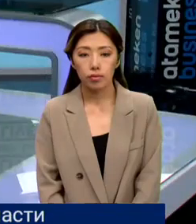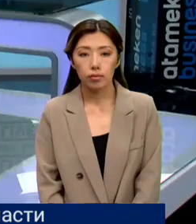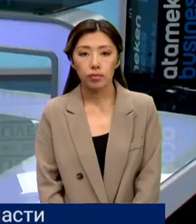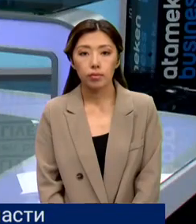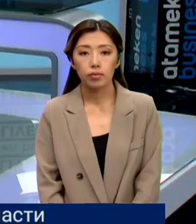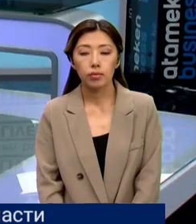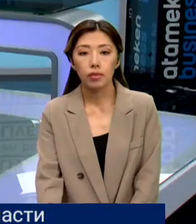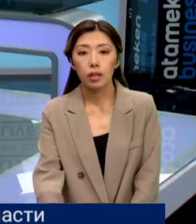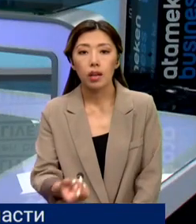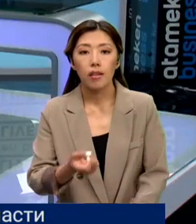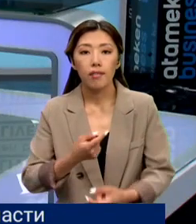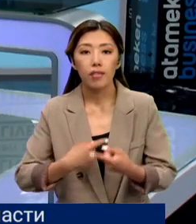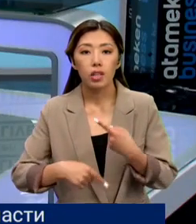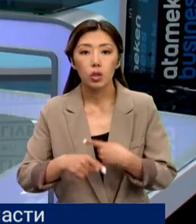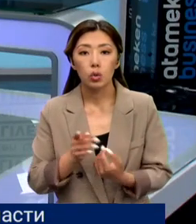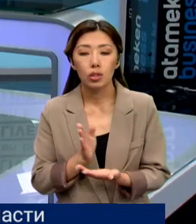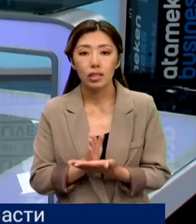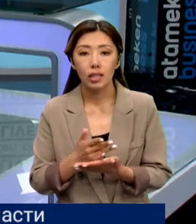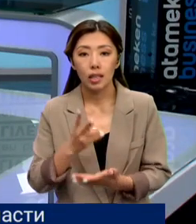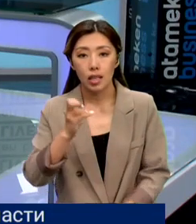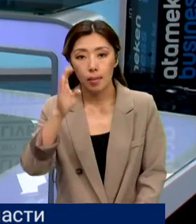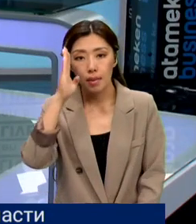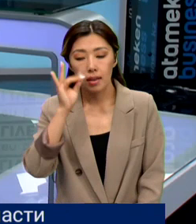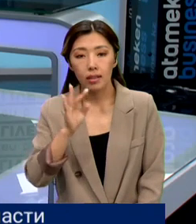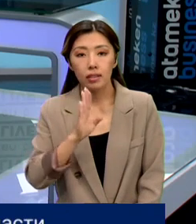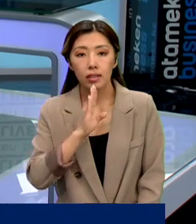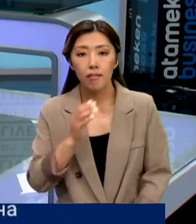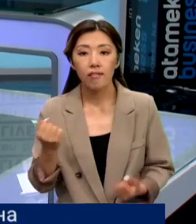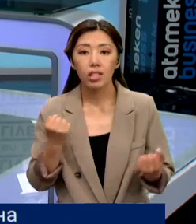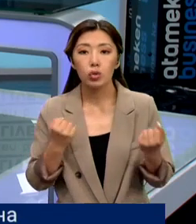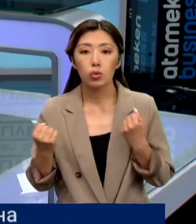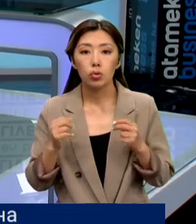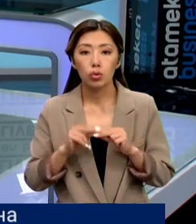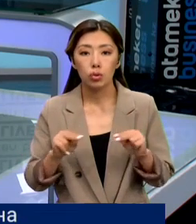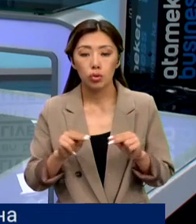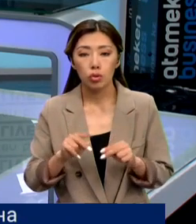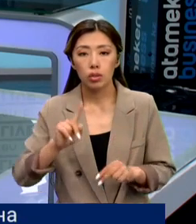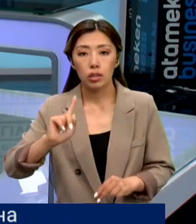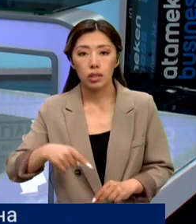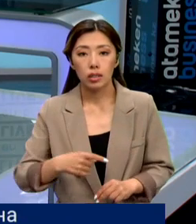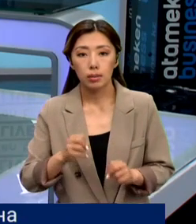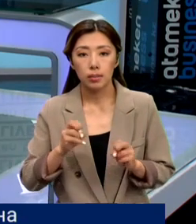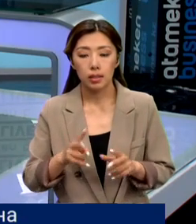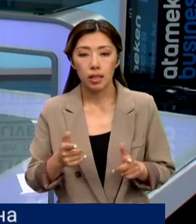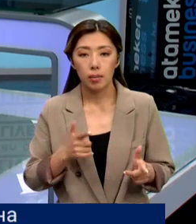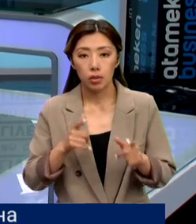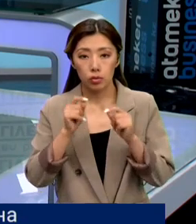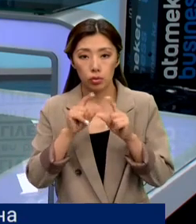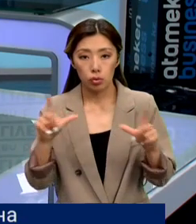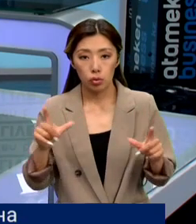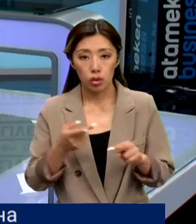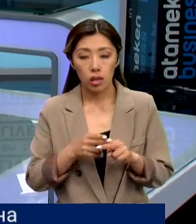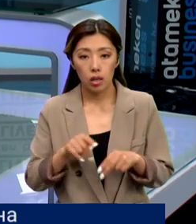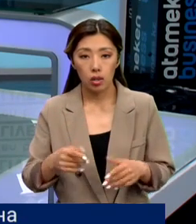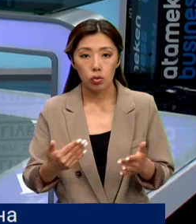Тем временем вернуть деление на мальчиков и девочек на уроках физкультуры требуют столичные учителя по физподготовке. О том, что этого в